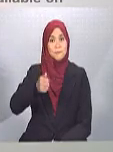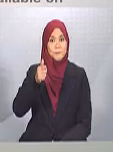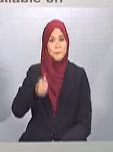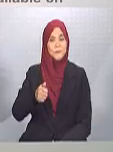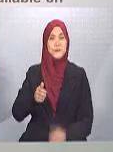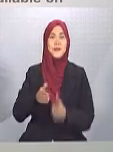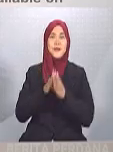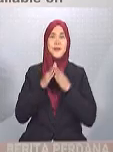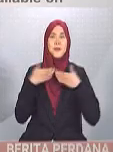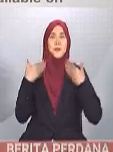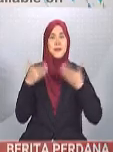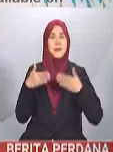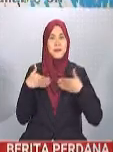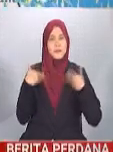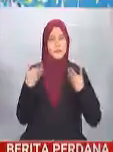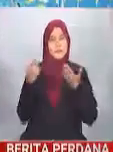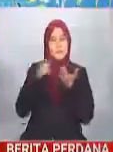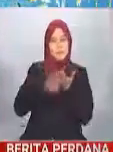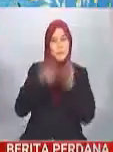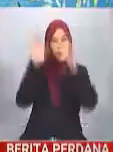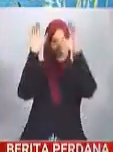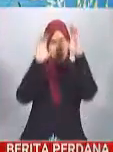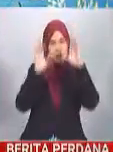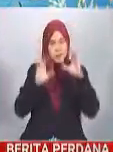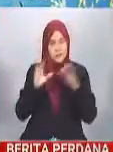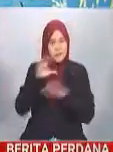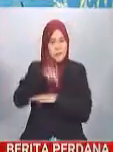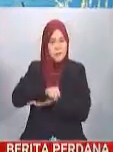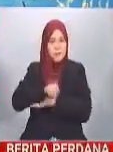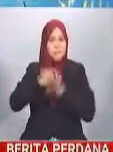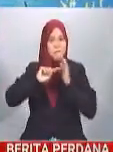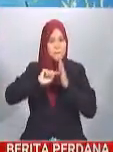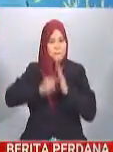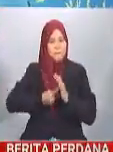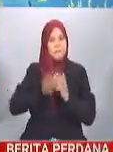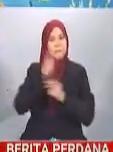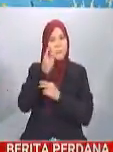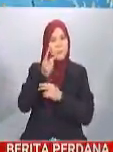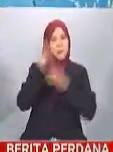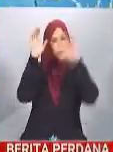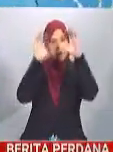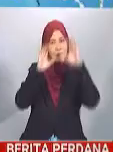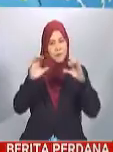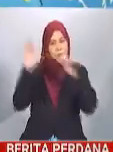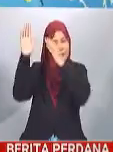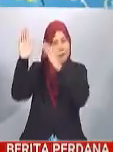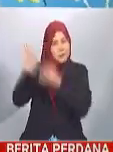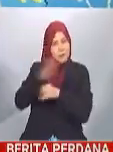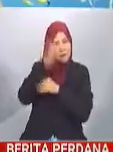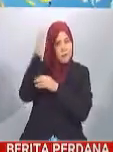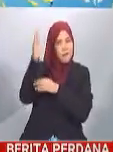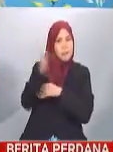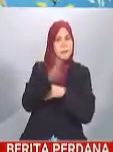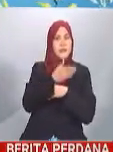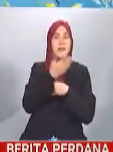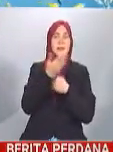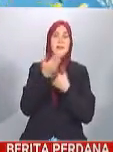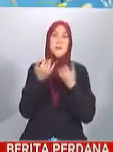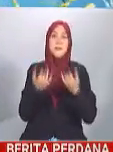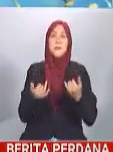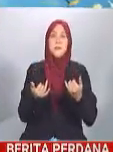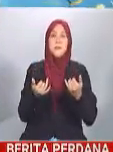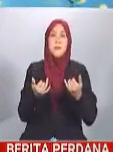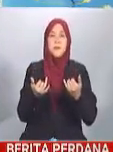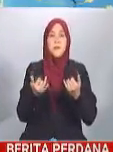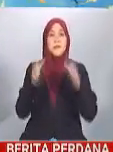Assalamualaikum dan salam sejahtera. Laporan cuaca pada malam ini dimulakan dengan melihat corak carta angin di rantau negara kita. Pada